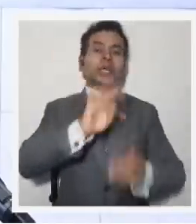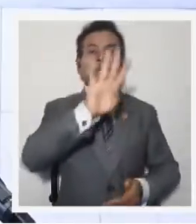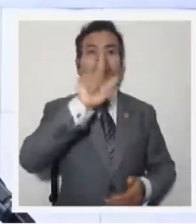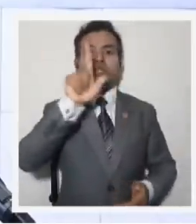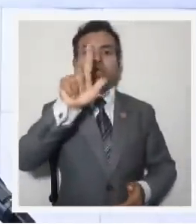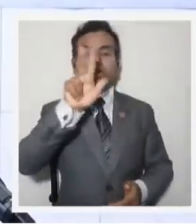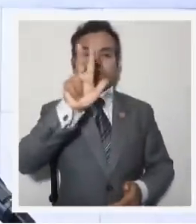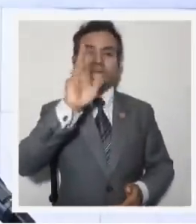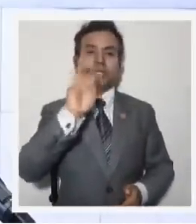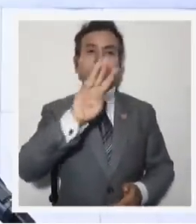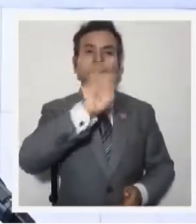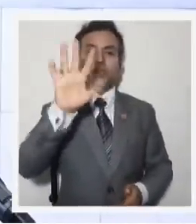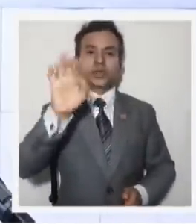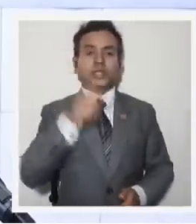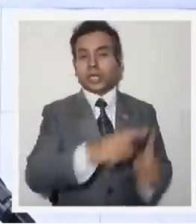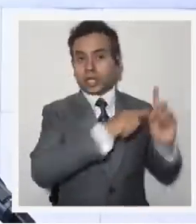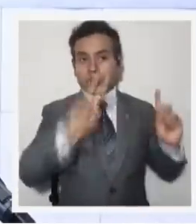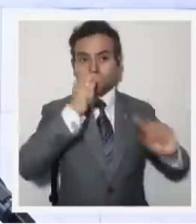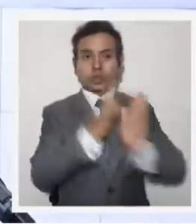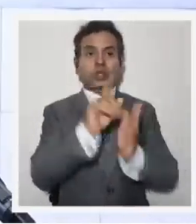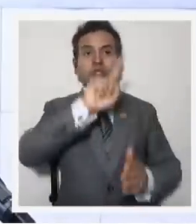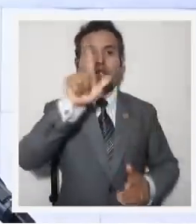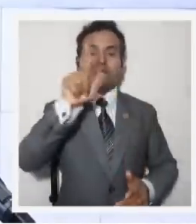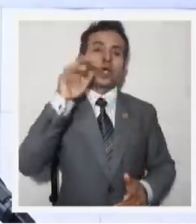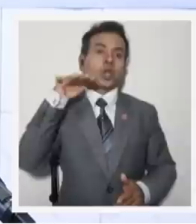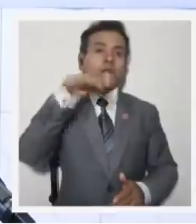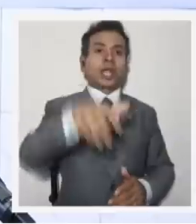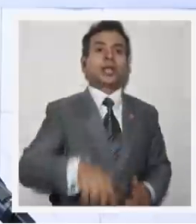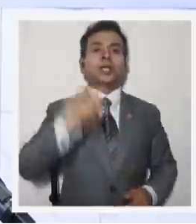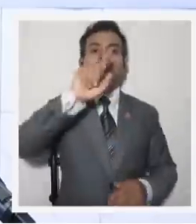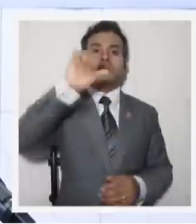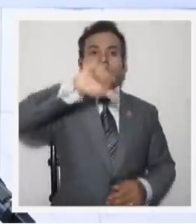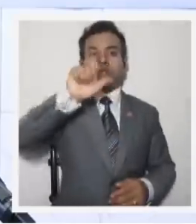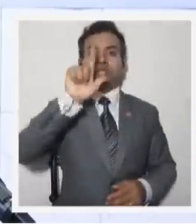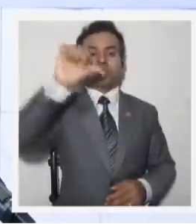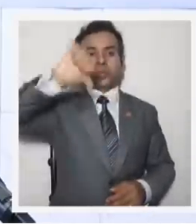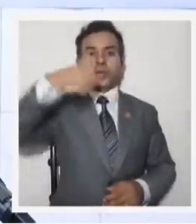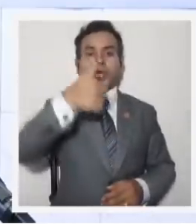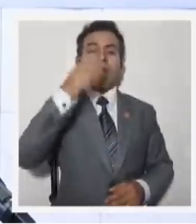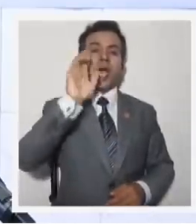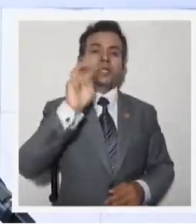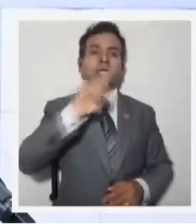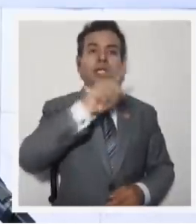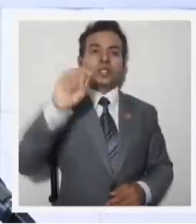21,67,547টি এবং আমরা 24 ঘন্টায় বিতরণ করেছি 48,350টি এবং এ পর্যন্ত বিতরণ হয়েছে